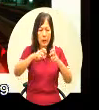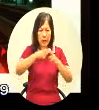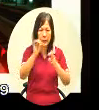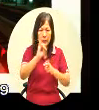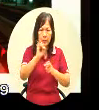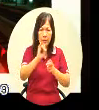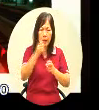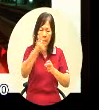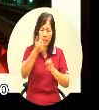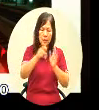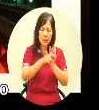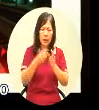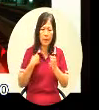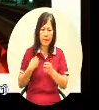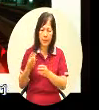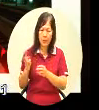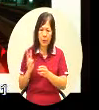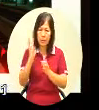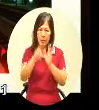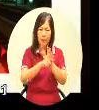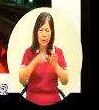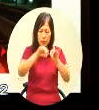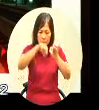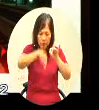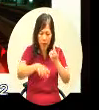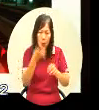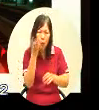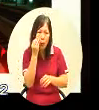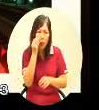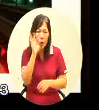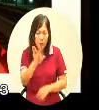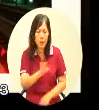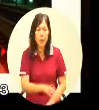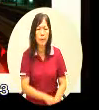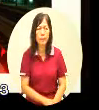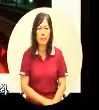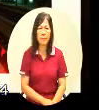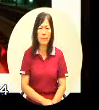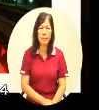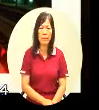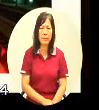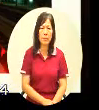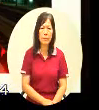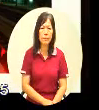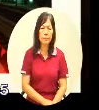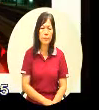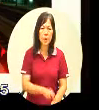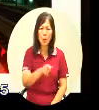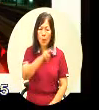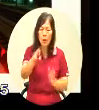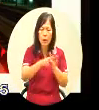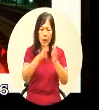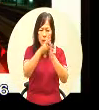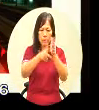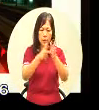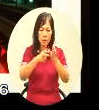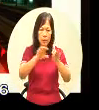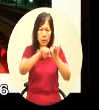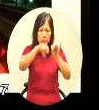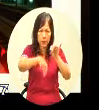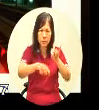两个带我们到铁路地下化下面去看。那我们可以看到哈，其实铁路地下化